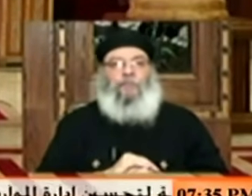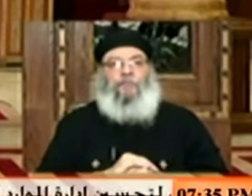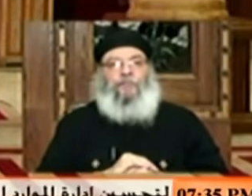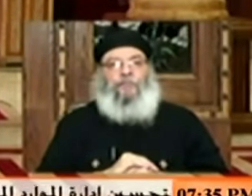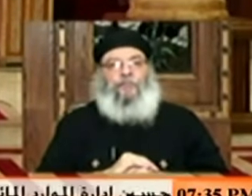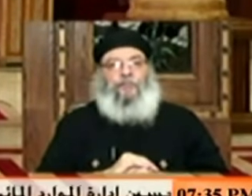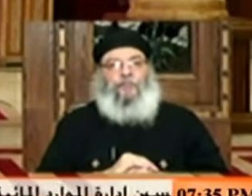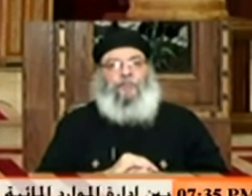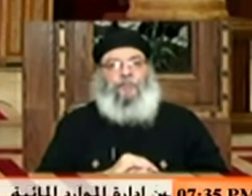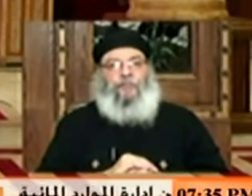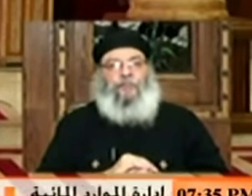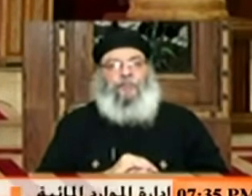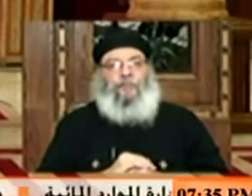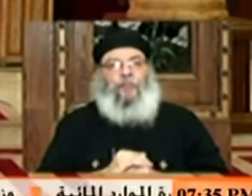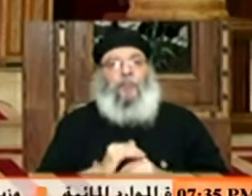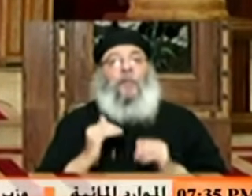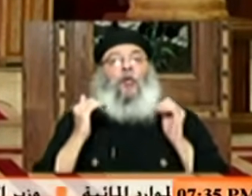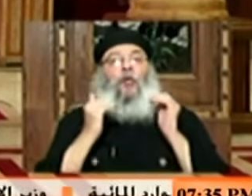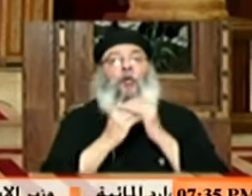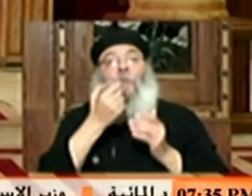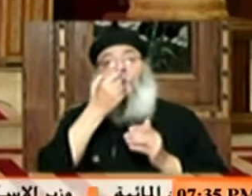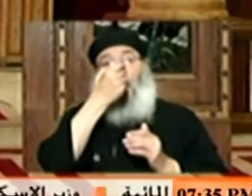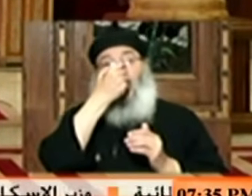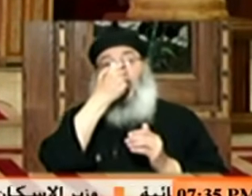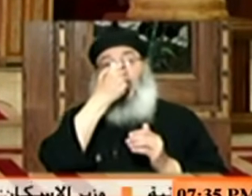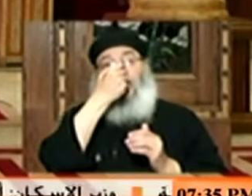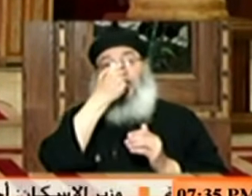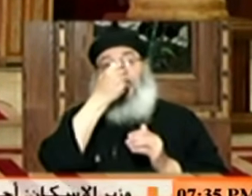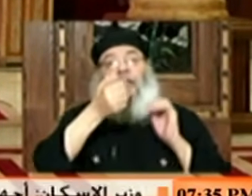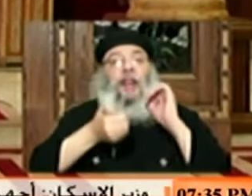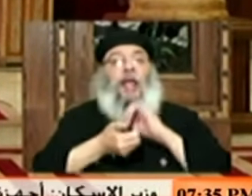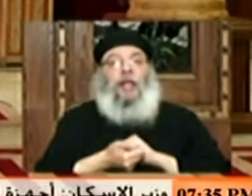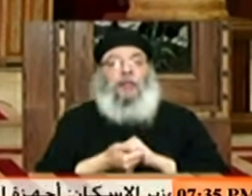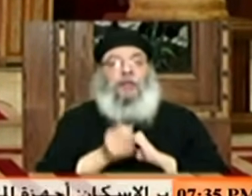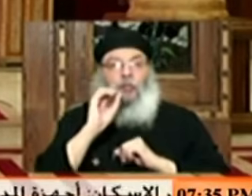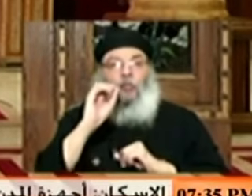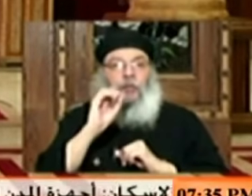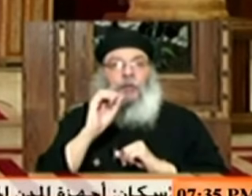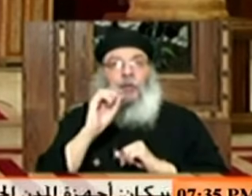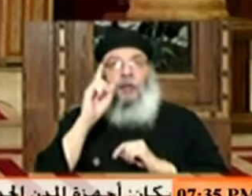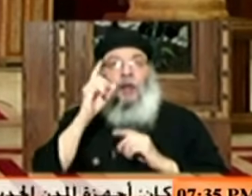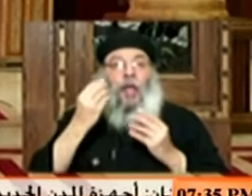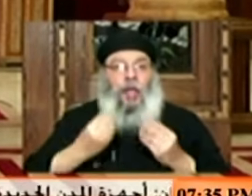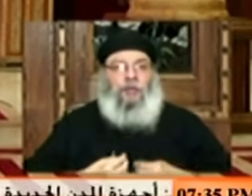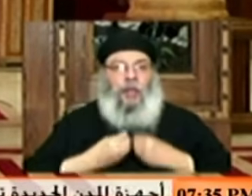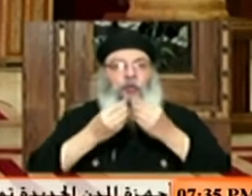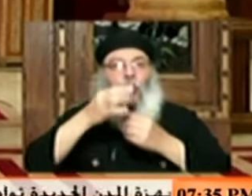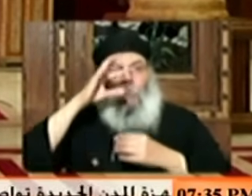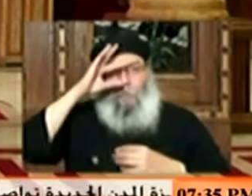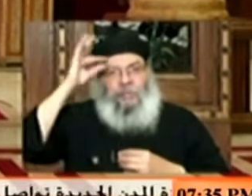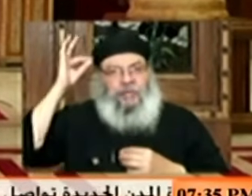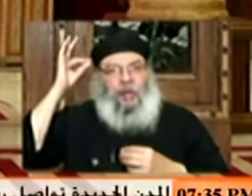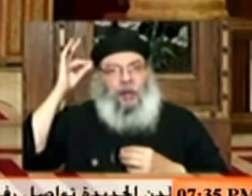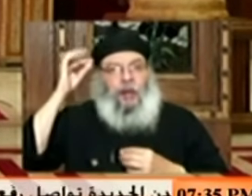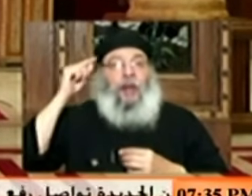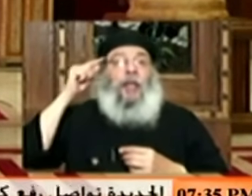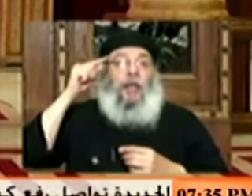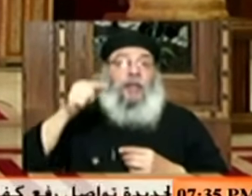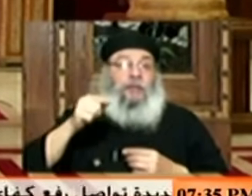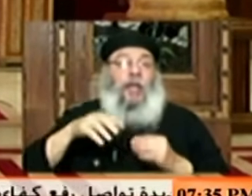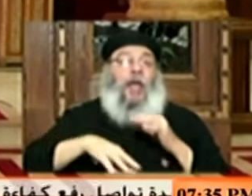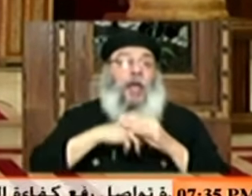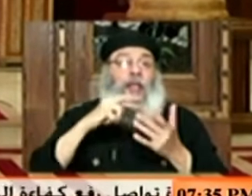في يوم خميس العهد وادينا قربنا لاني اعطيتكم مثالا حتى كما